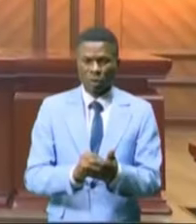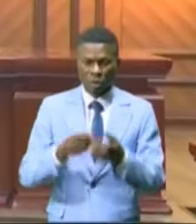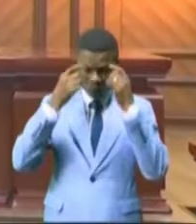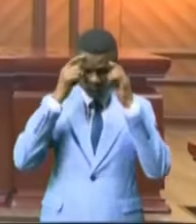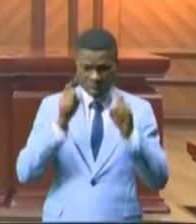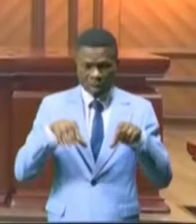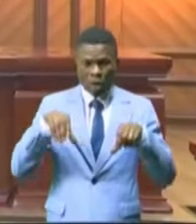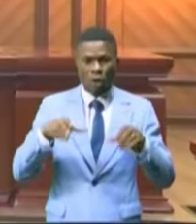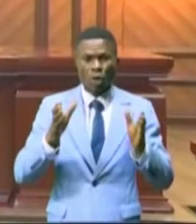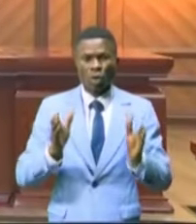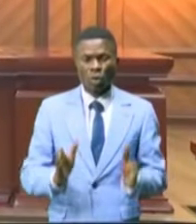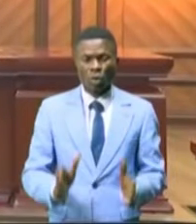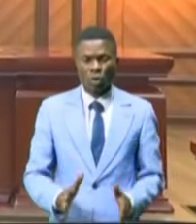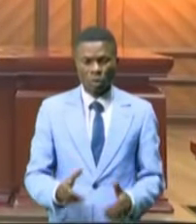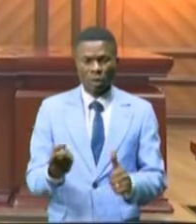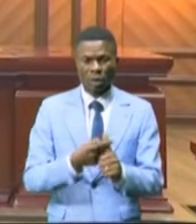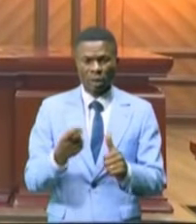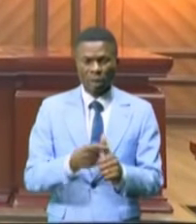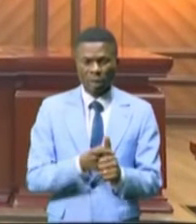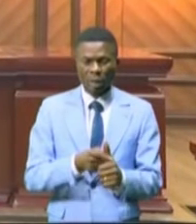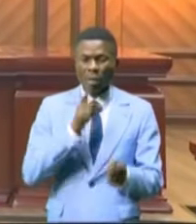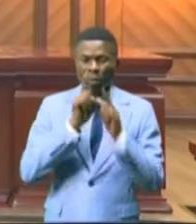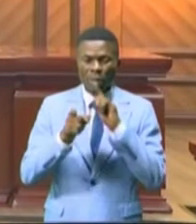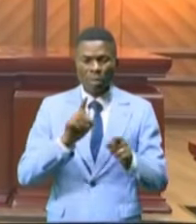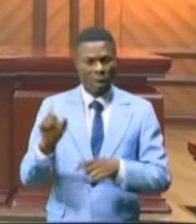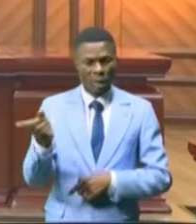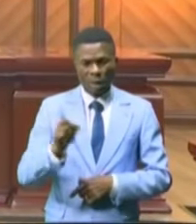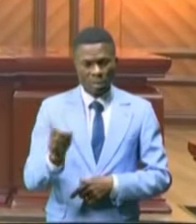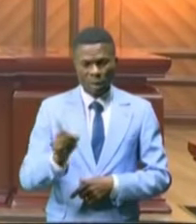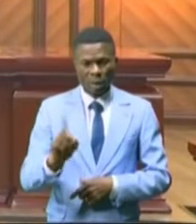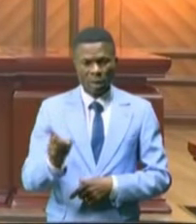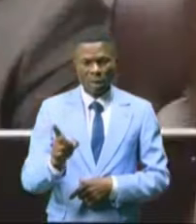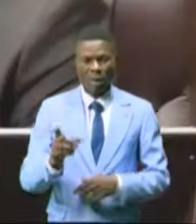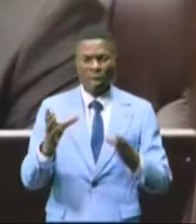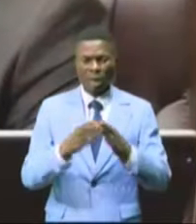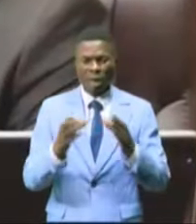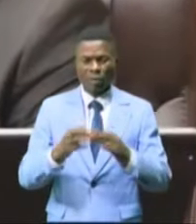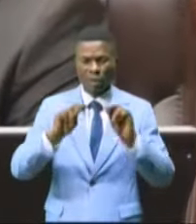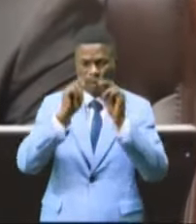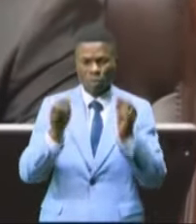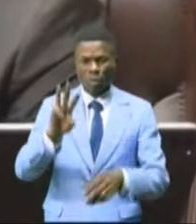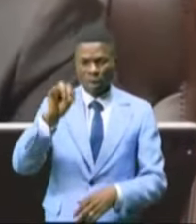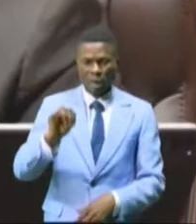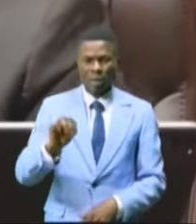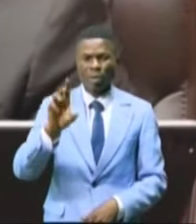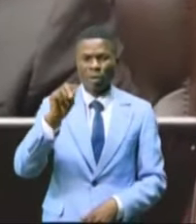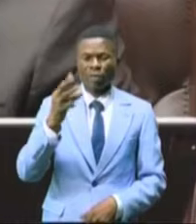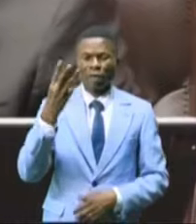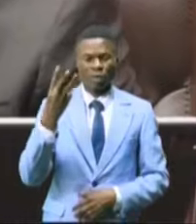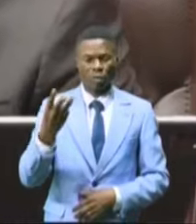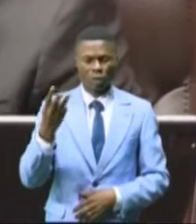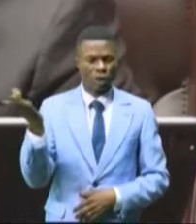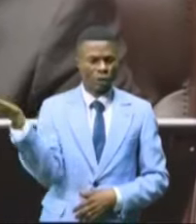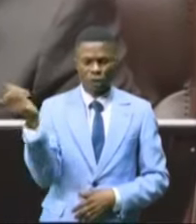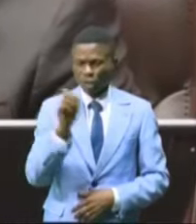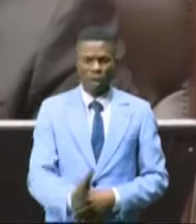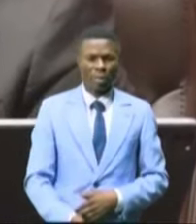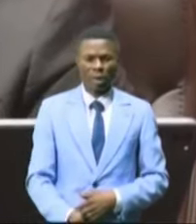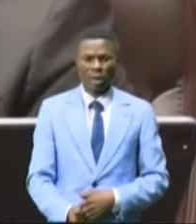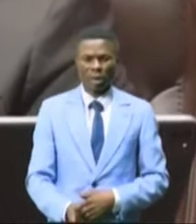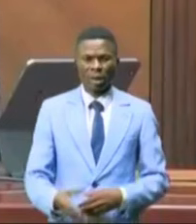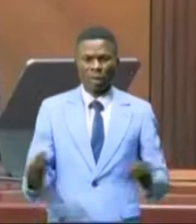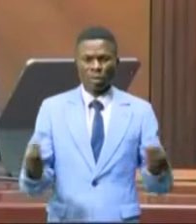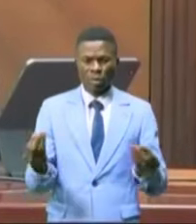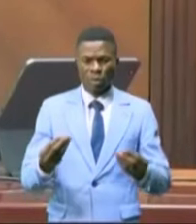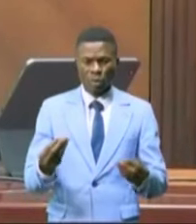position congolaise, celle de ne négocier sous aucun prétexte avec le mouvement terroriste M23, simple